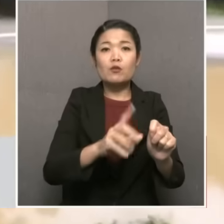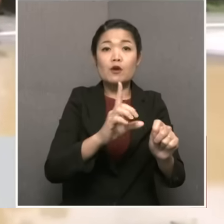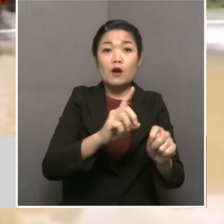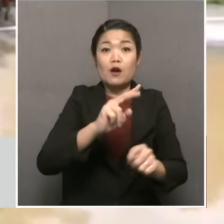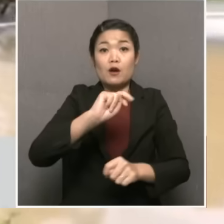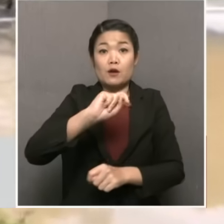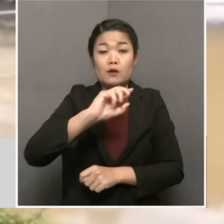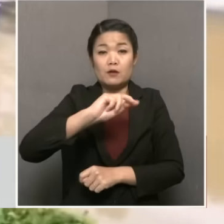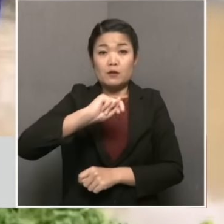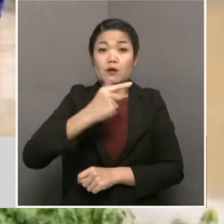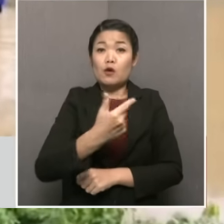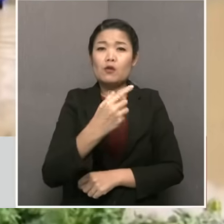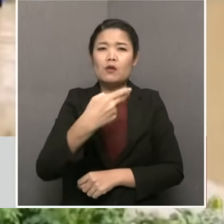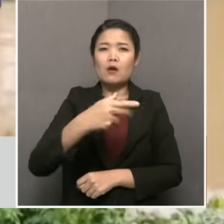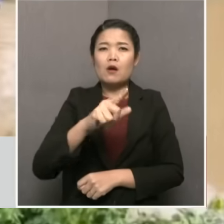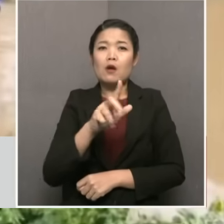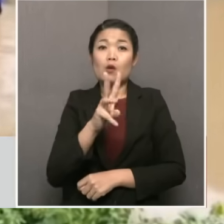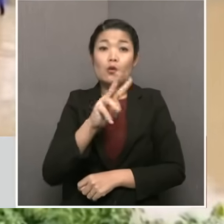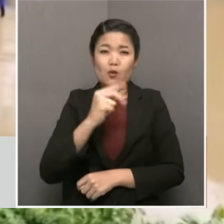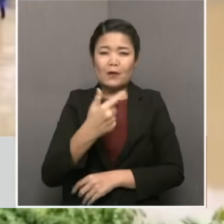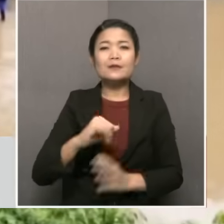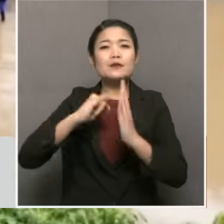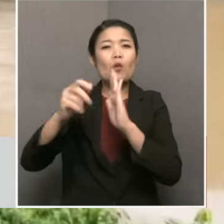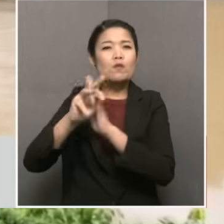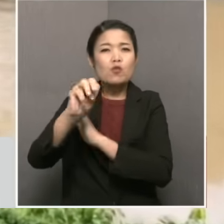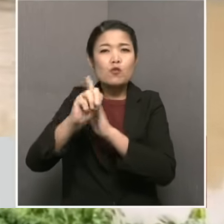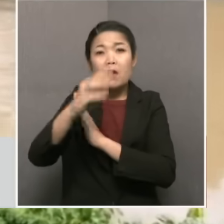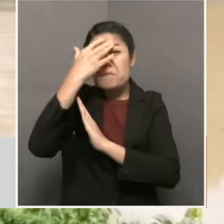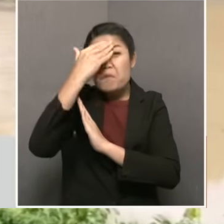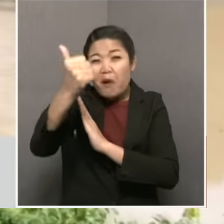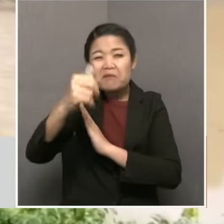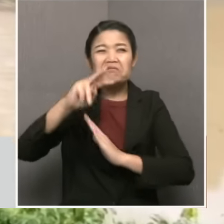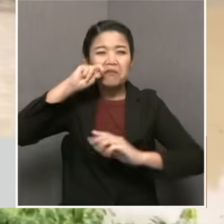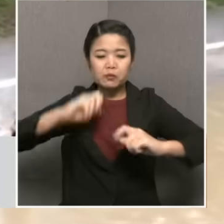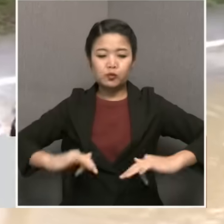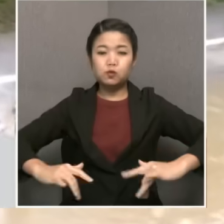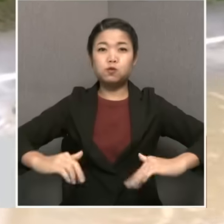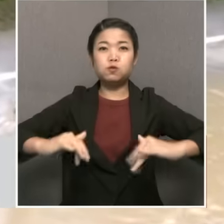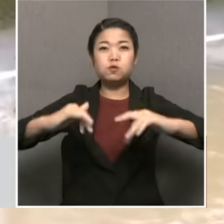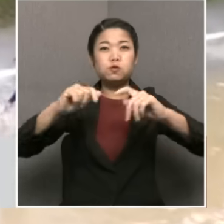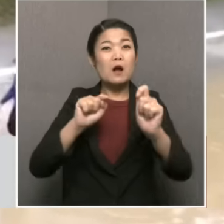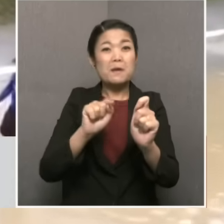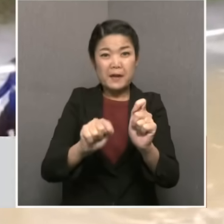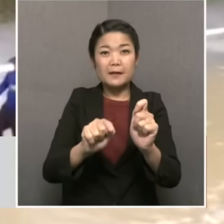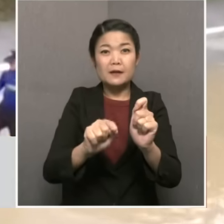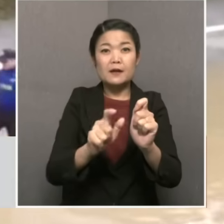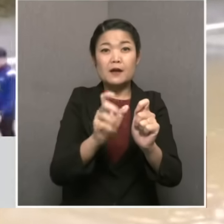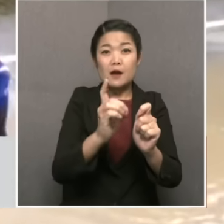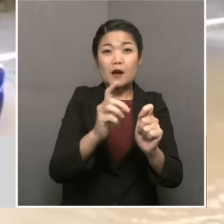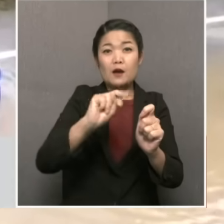หนองบัวในพื้นที่จังหวัดมุกดาหารนะคะที่ยังคงประสบอุทกภัยในอำเภอดงหลวง